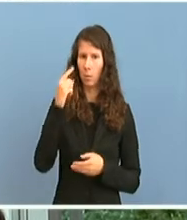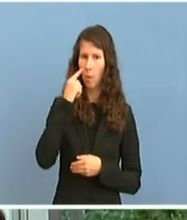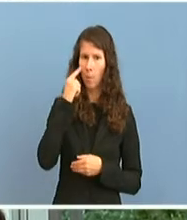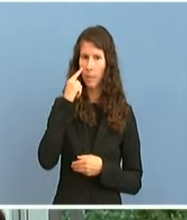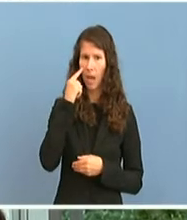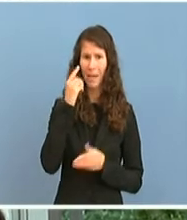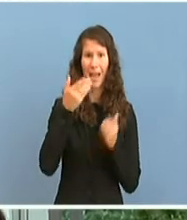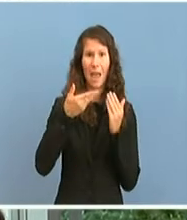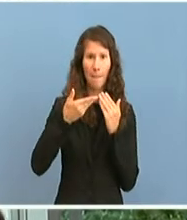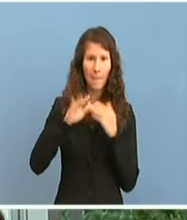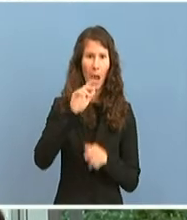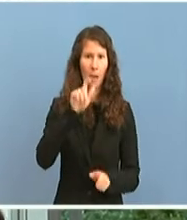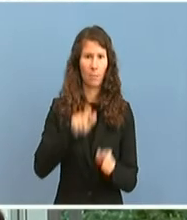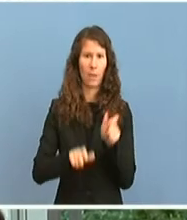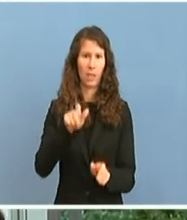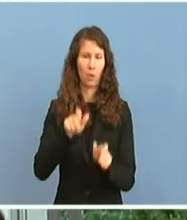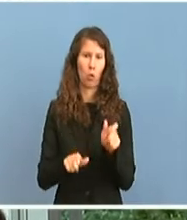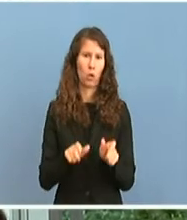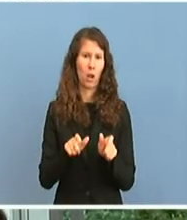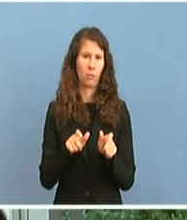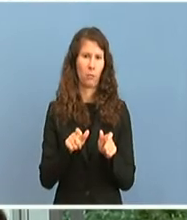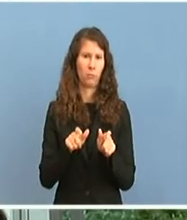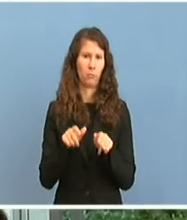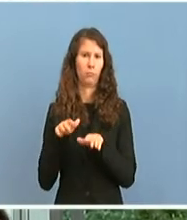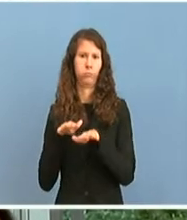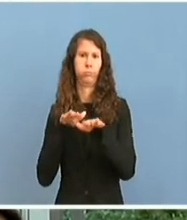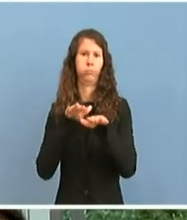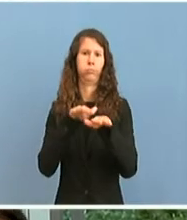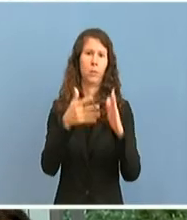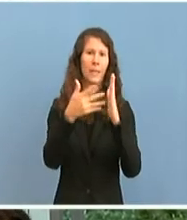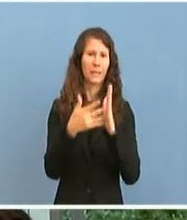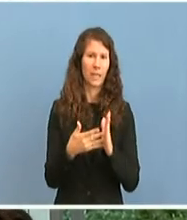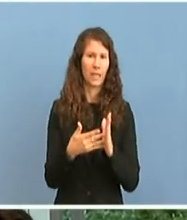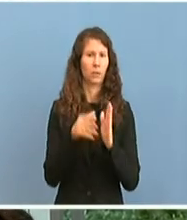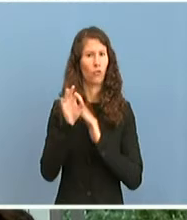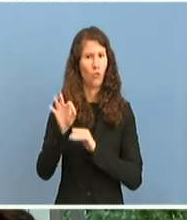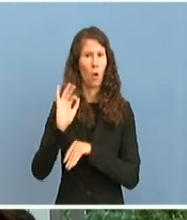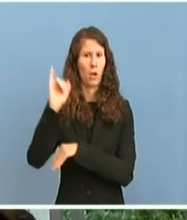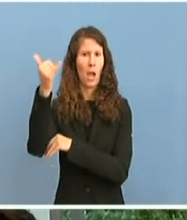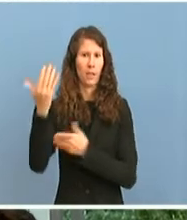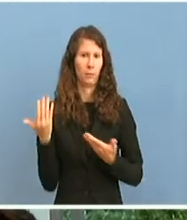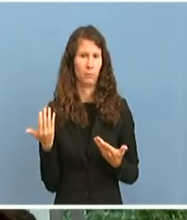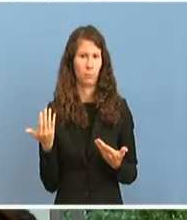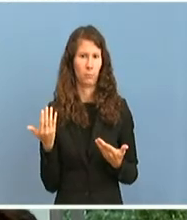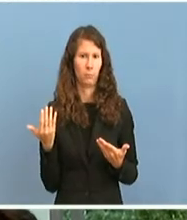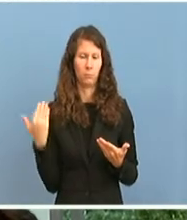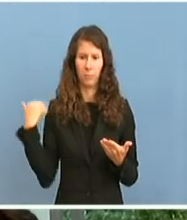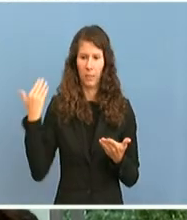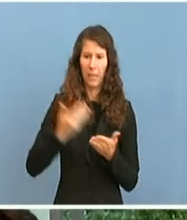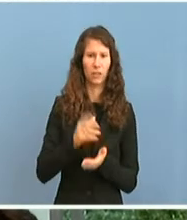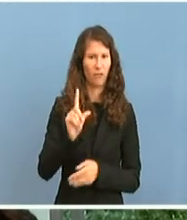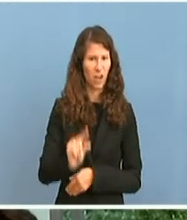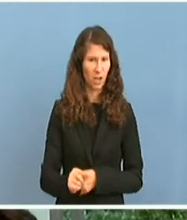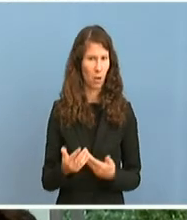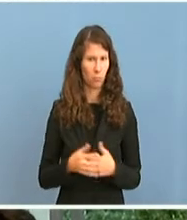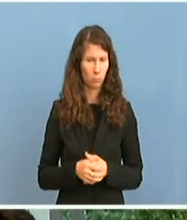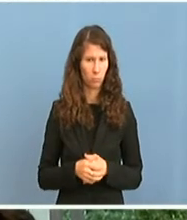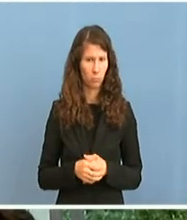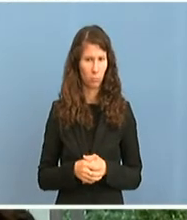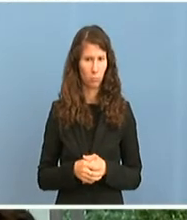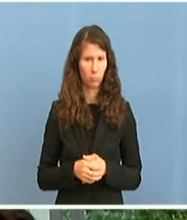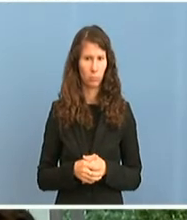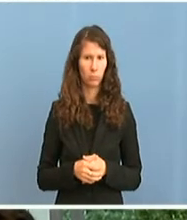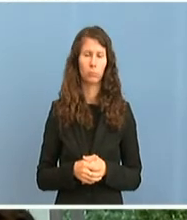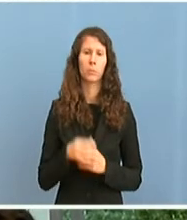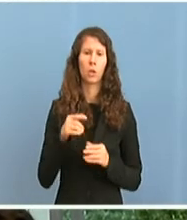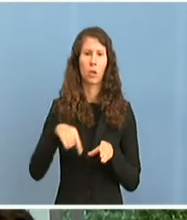Leute, sich testen zu lassen für Reisen zu den Laboren, als dies bisher der Fall war. Und meine eigentliche Frage an